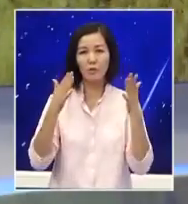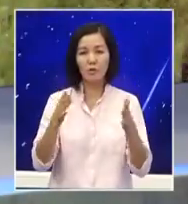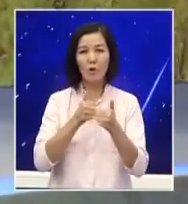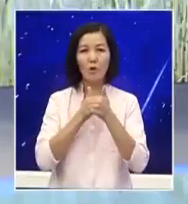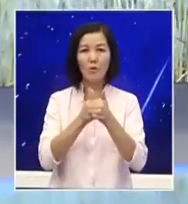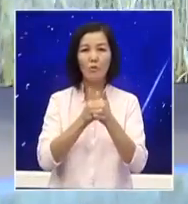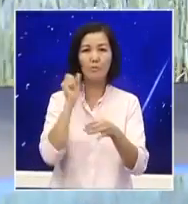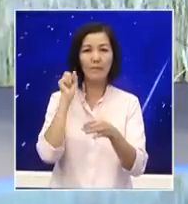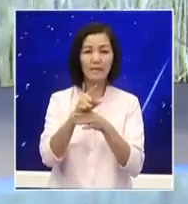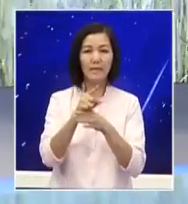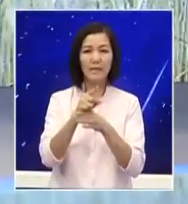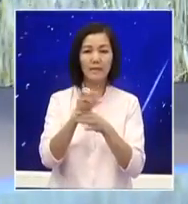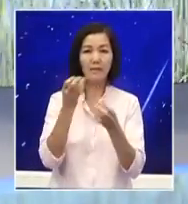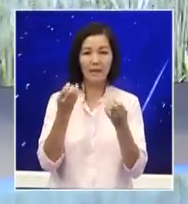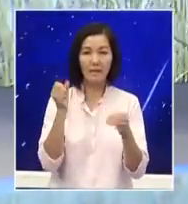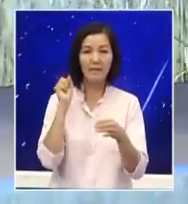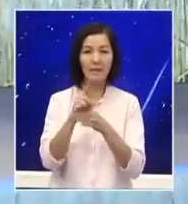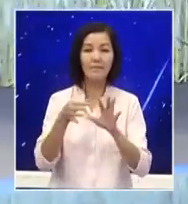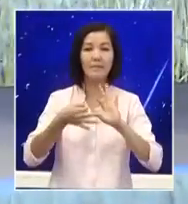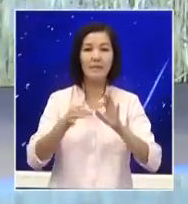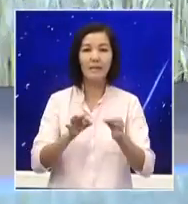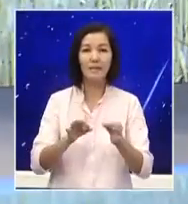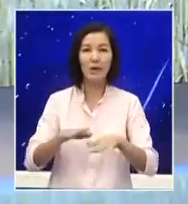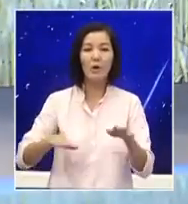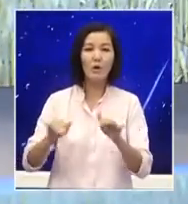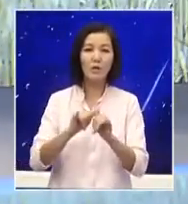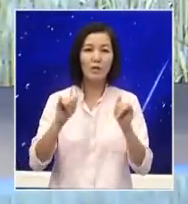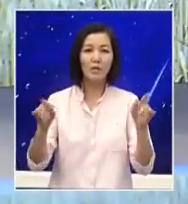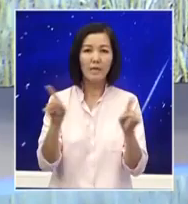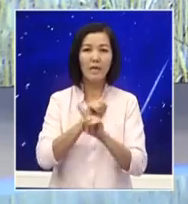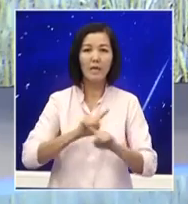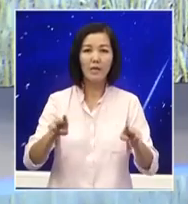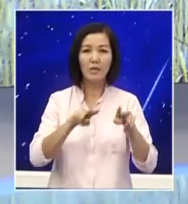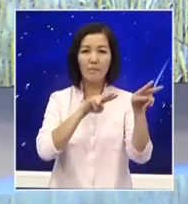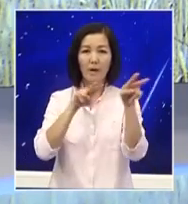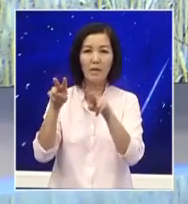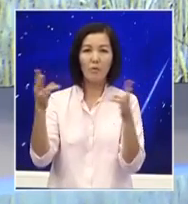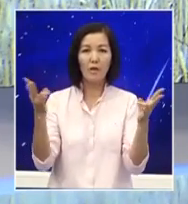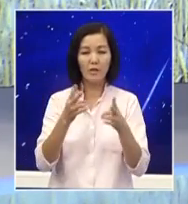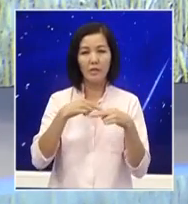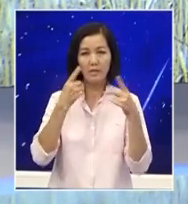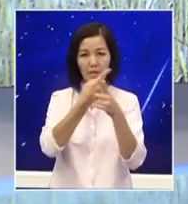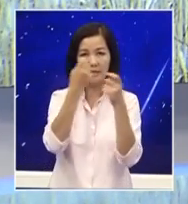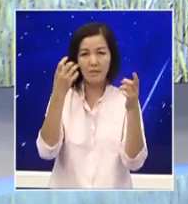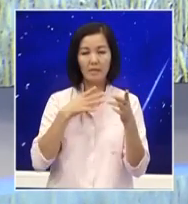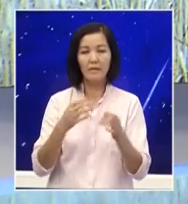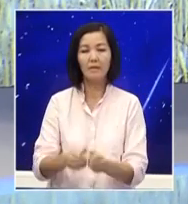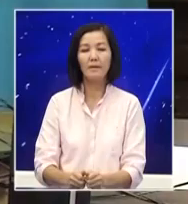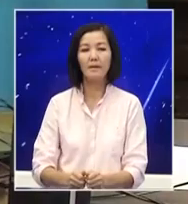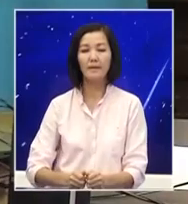орынбасарларына жүктелген міндетті еселеді. Мұндай кезеңде өңірдің дамуын ерекше бақылауға алу қажеттігін ескертті.